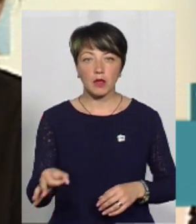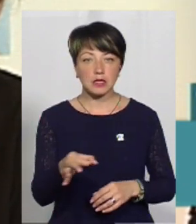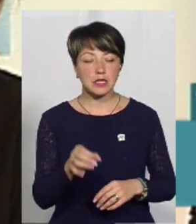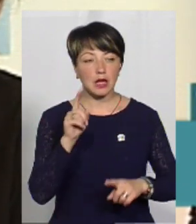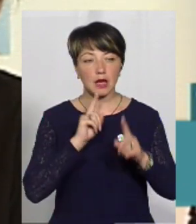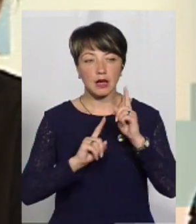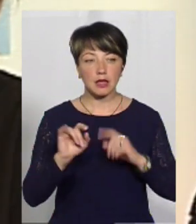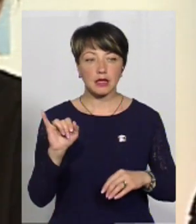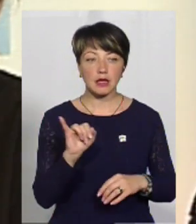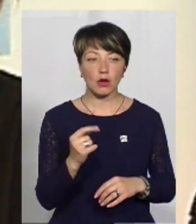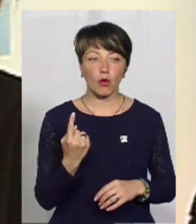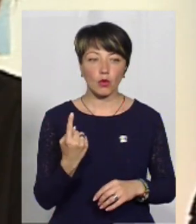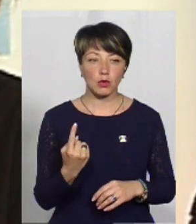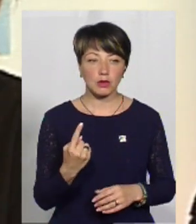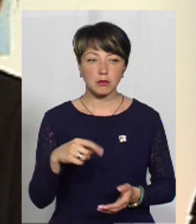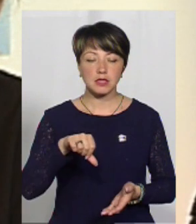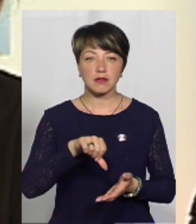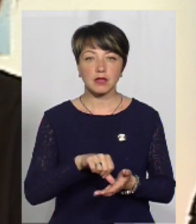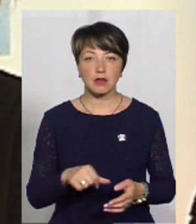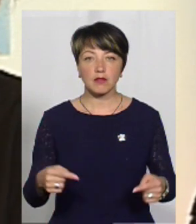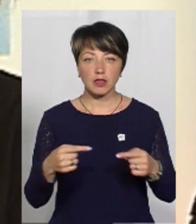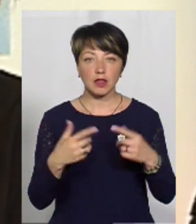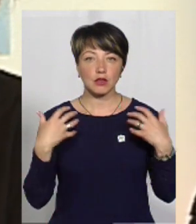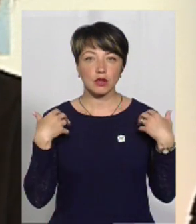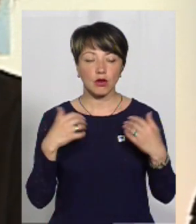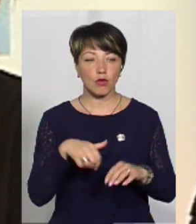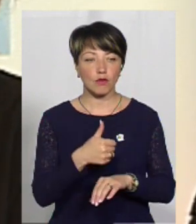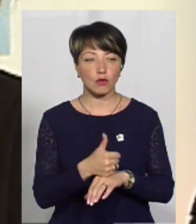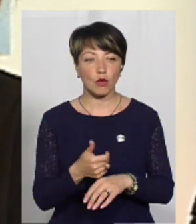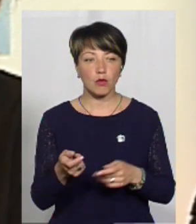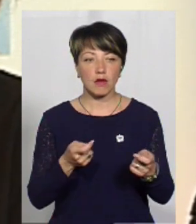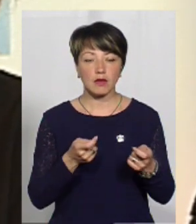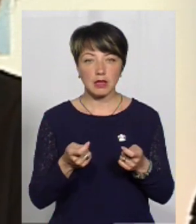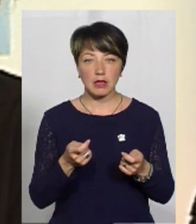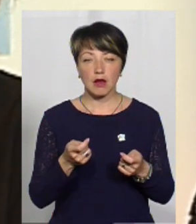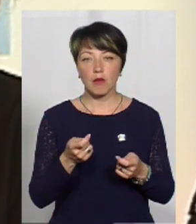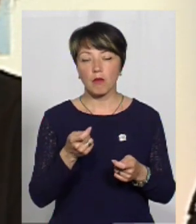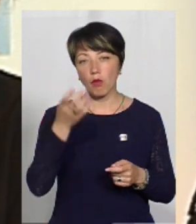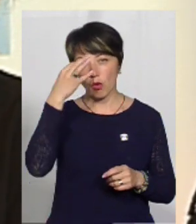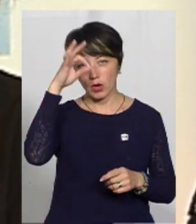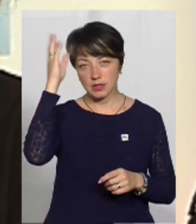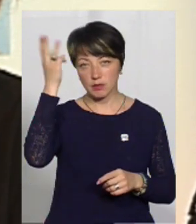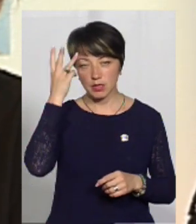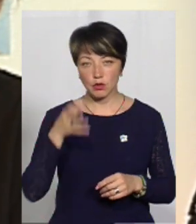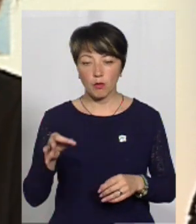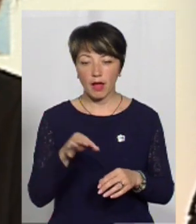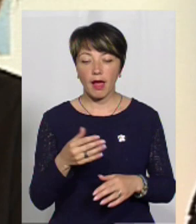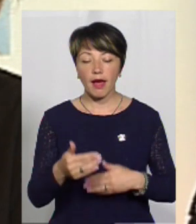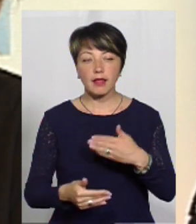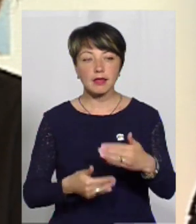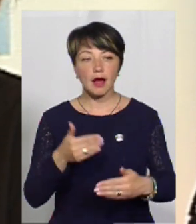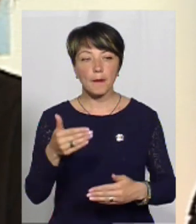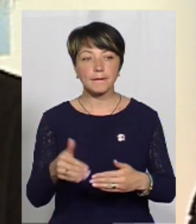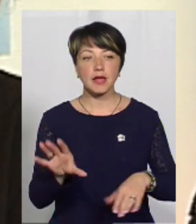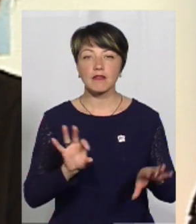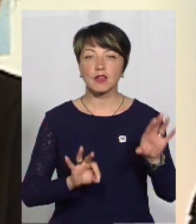рада, і 1 представник, визначений начальником головного управління національної поліції в Хмельницькій області. Етапи відбору для того, щоб